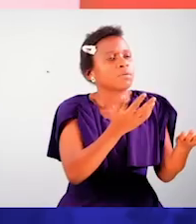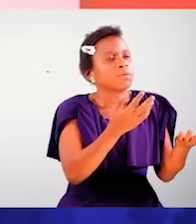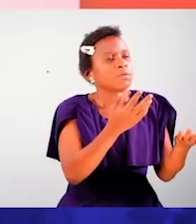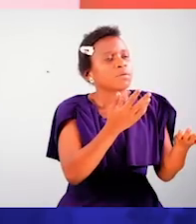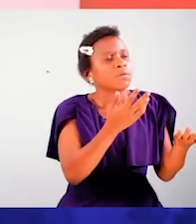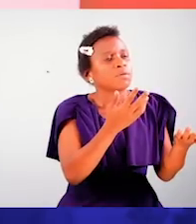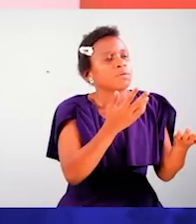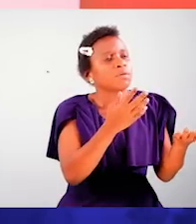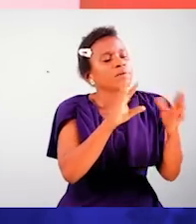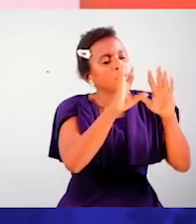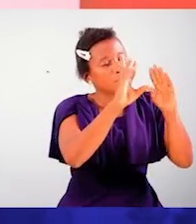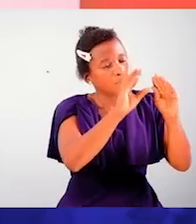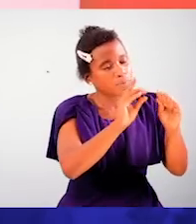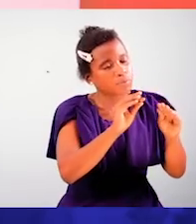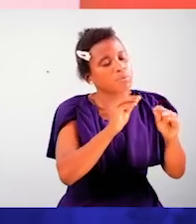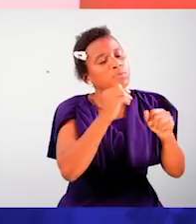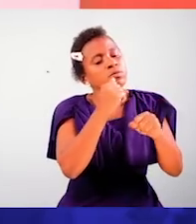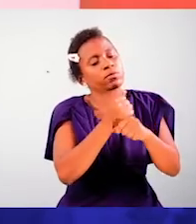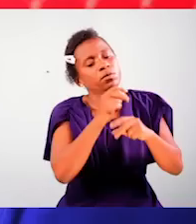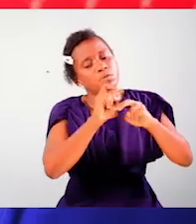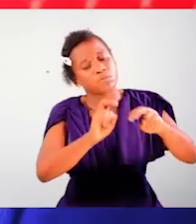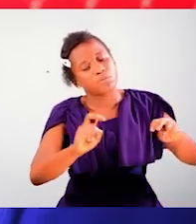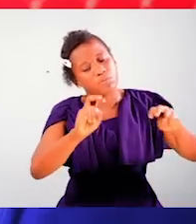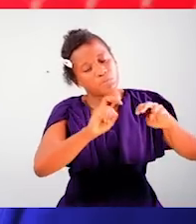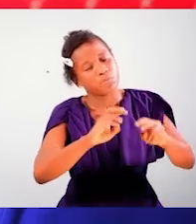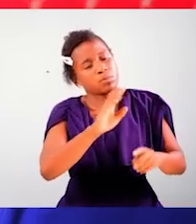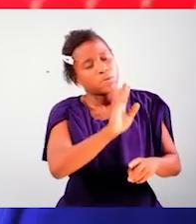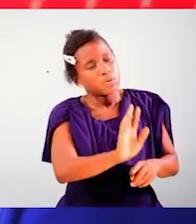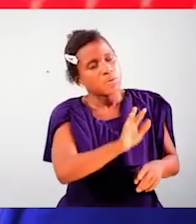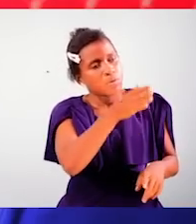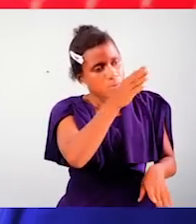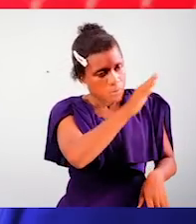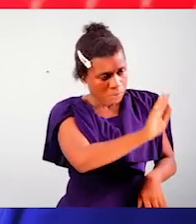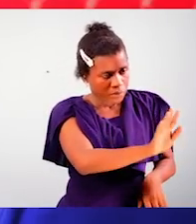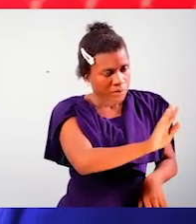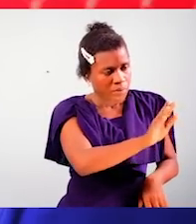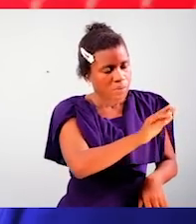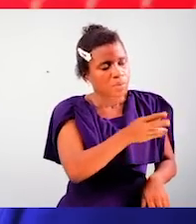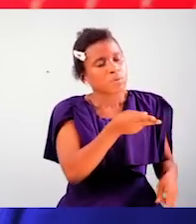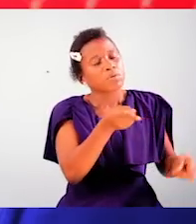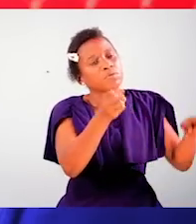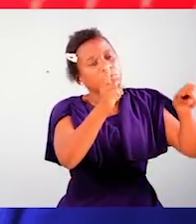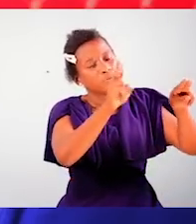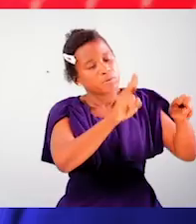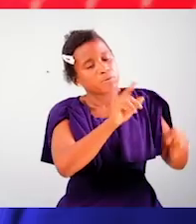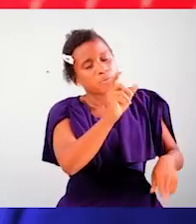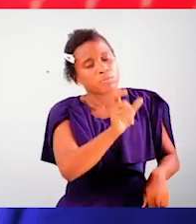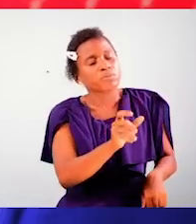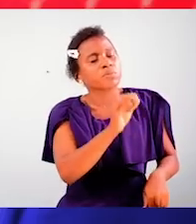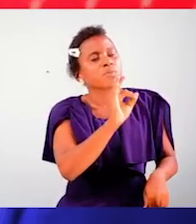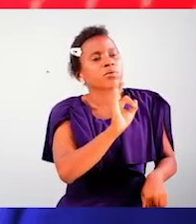kufanya uchunguzi wako kwa ajili ya kwenda mahakamani na kumshtaki huyu mtu ambaye kwa nini hakutoa risiti? Kwa sababu hivi vitu